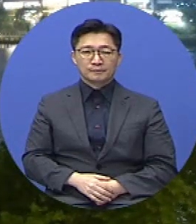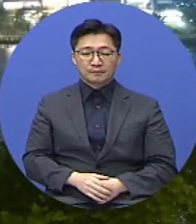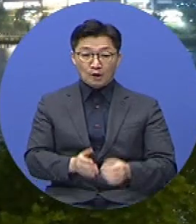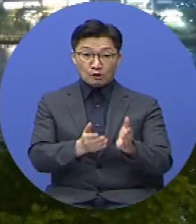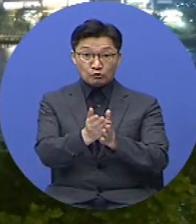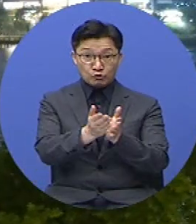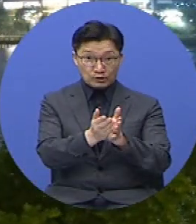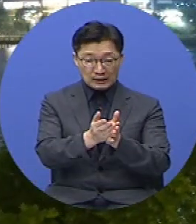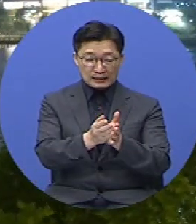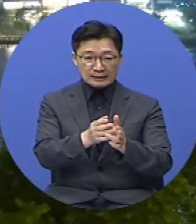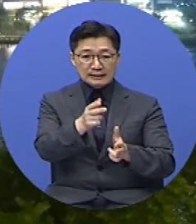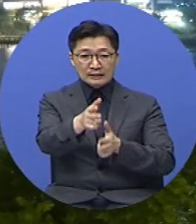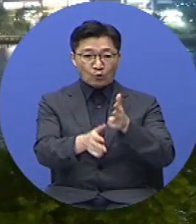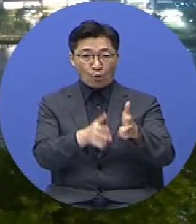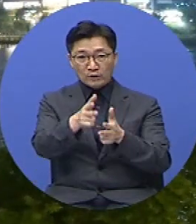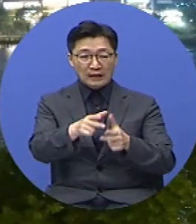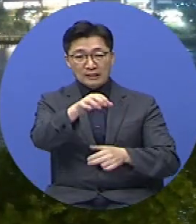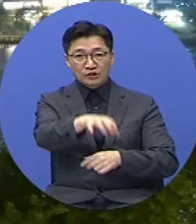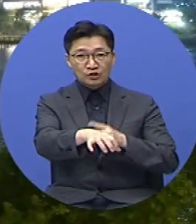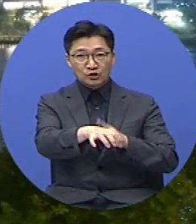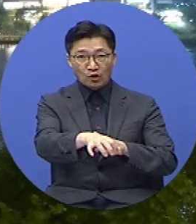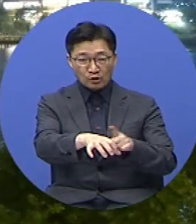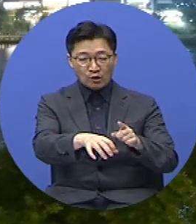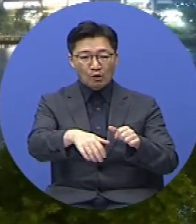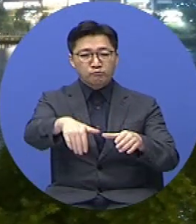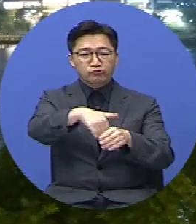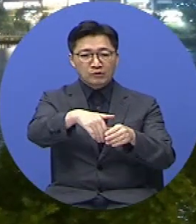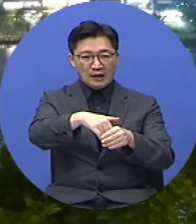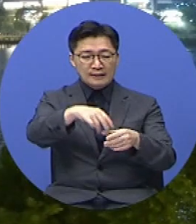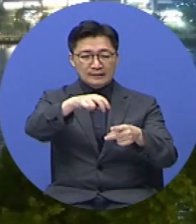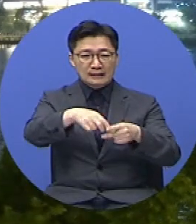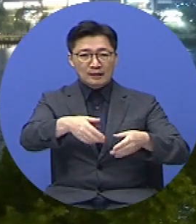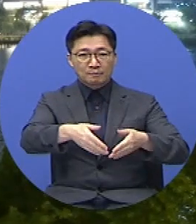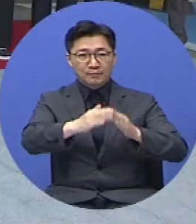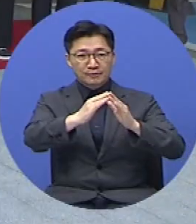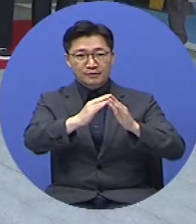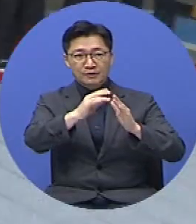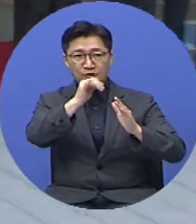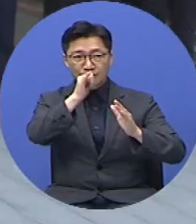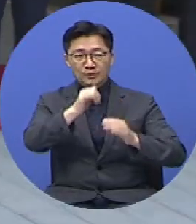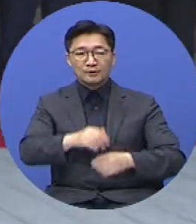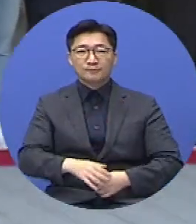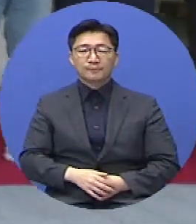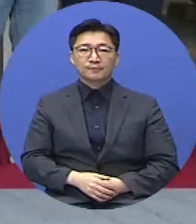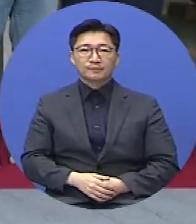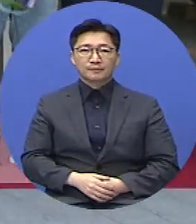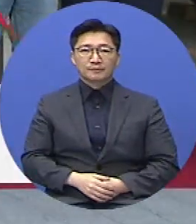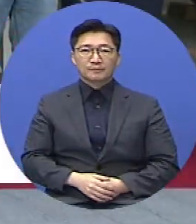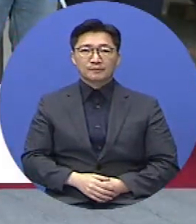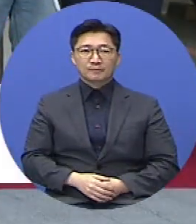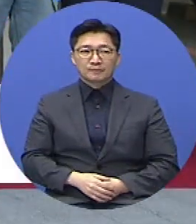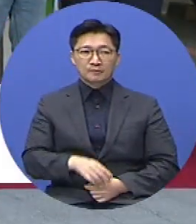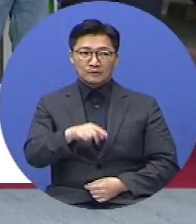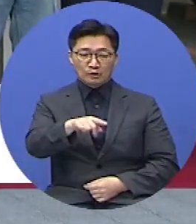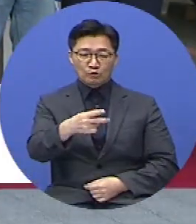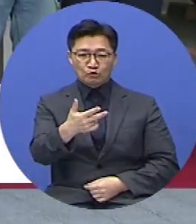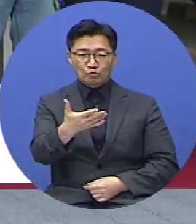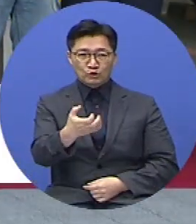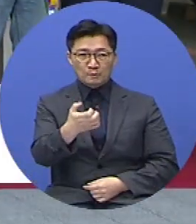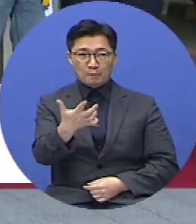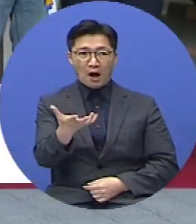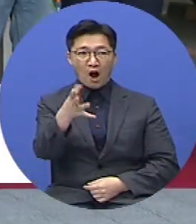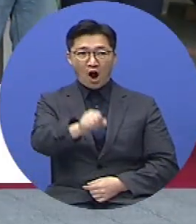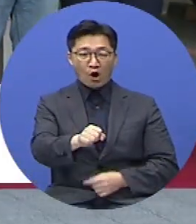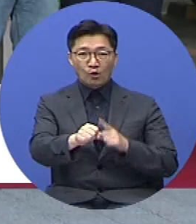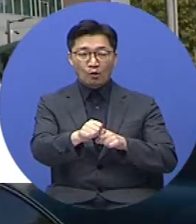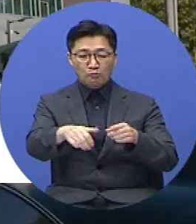군산 산업단지 근로자들을 위한 복합 문화센터가 군산시 오식도 동에 문을 열었습니다 98호관 투입된